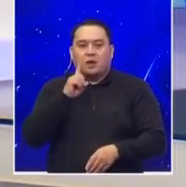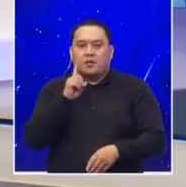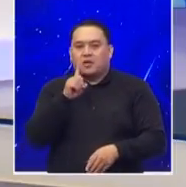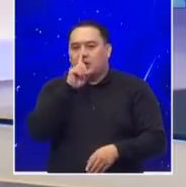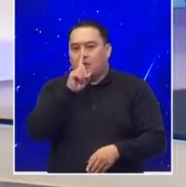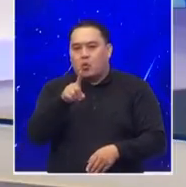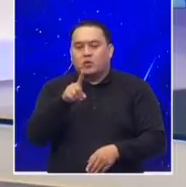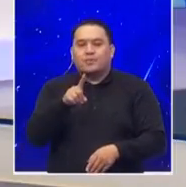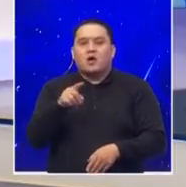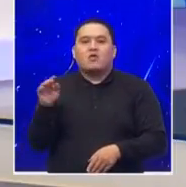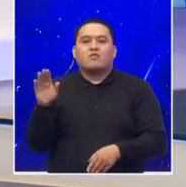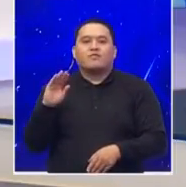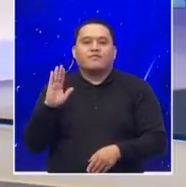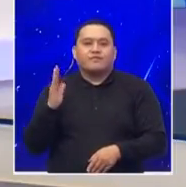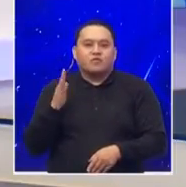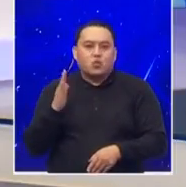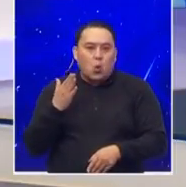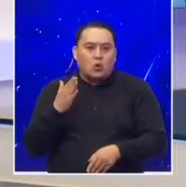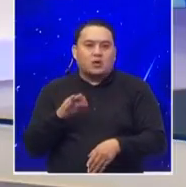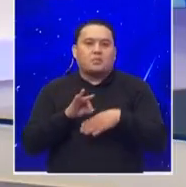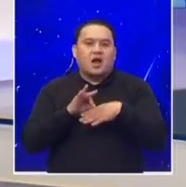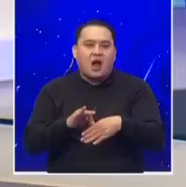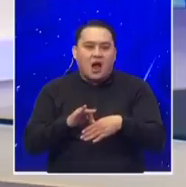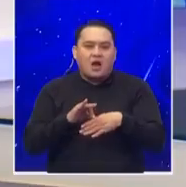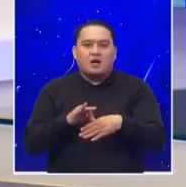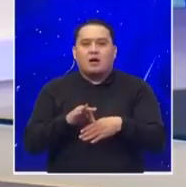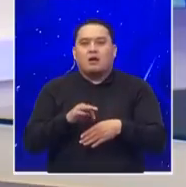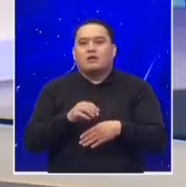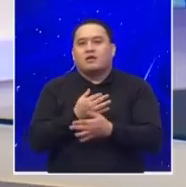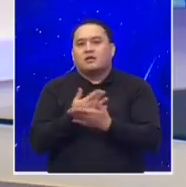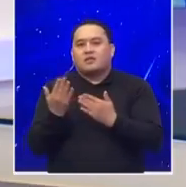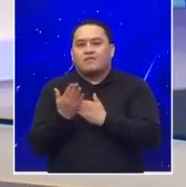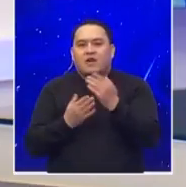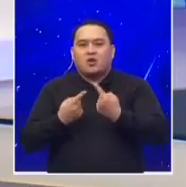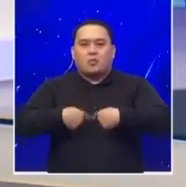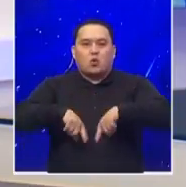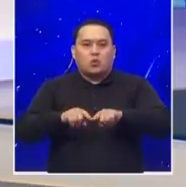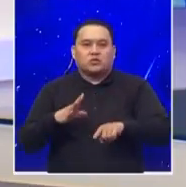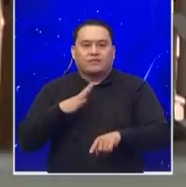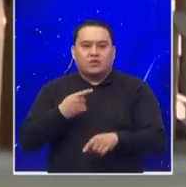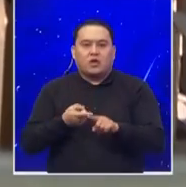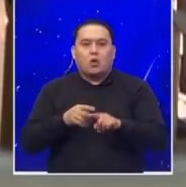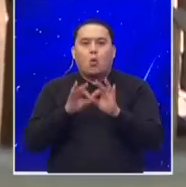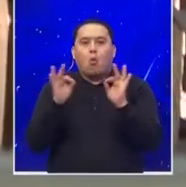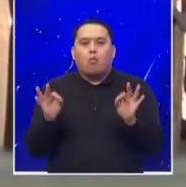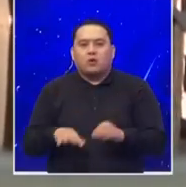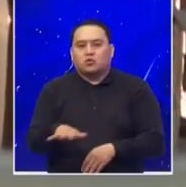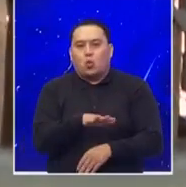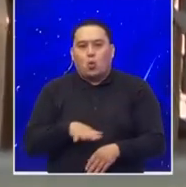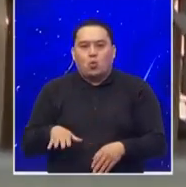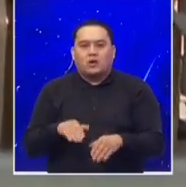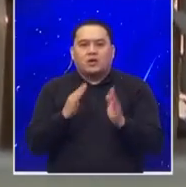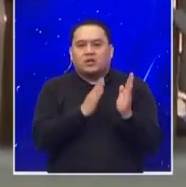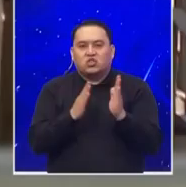Во вторник расширенный комендантский час ведут также в Варе и Альпах Верхнего Прованса. Таким образом, зона нового